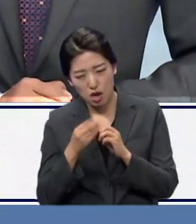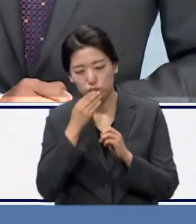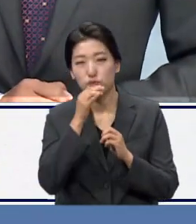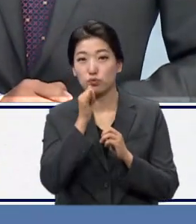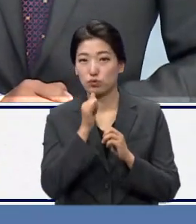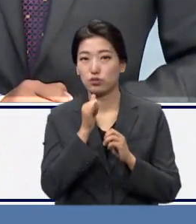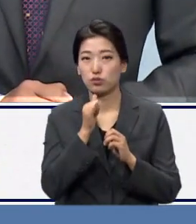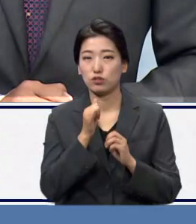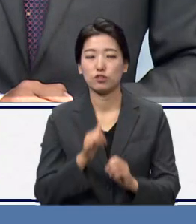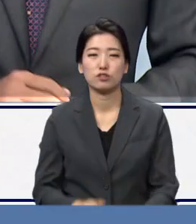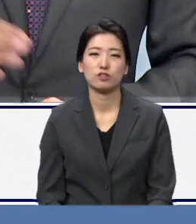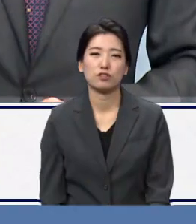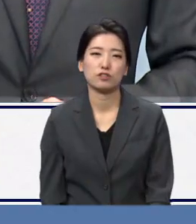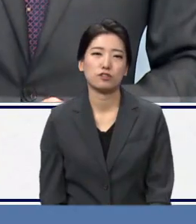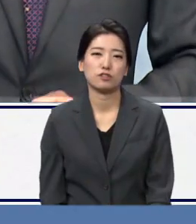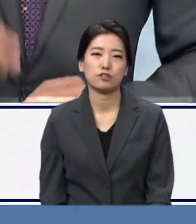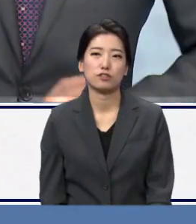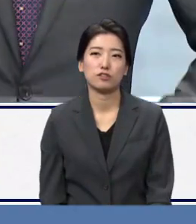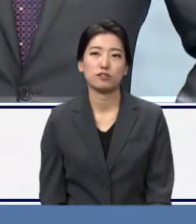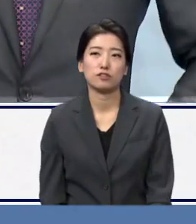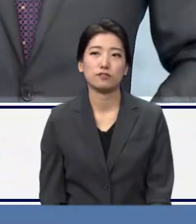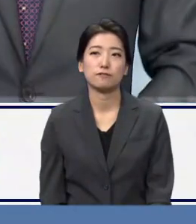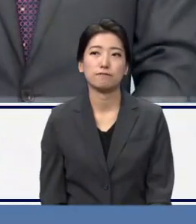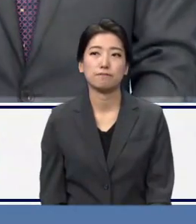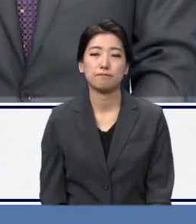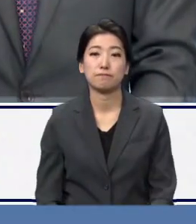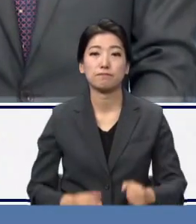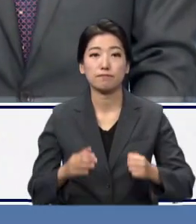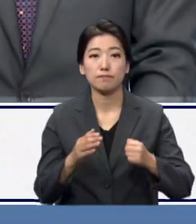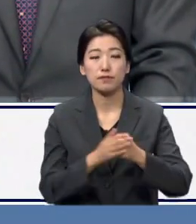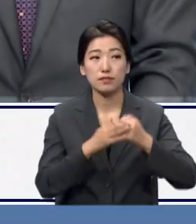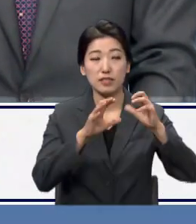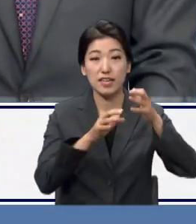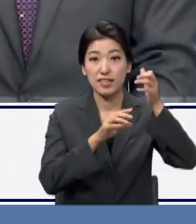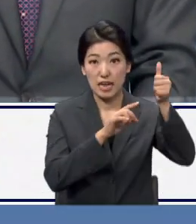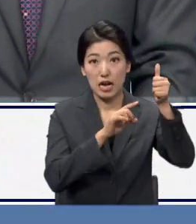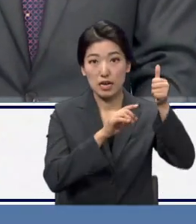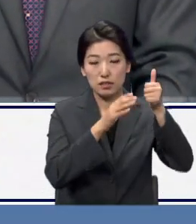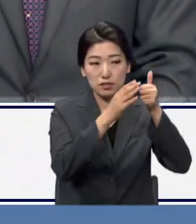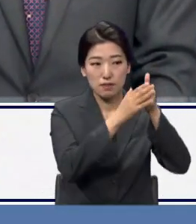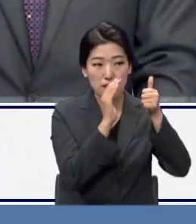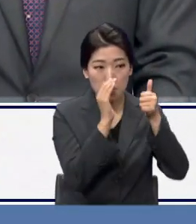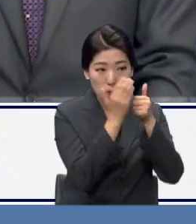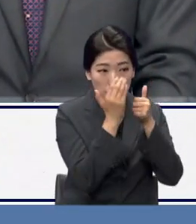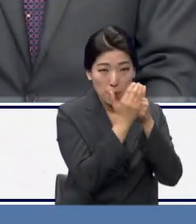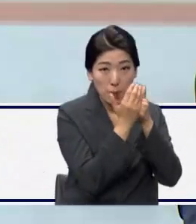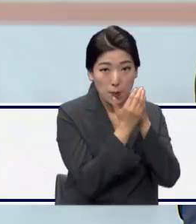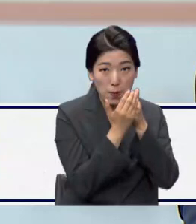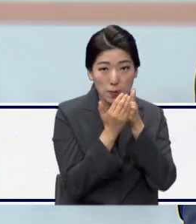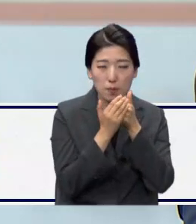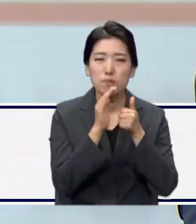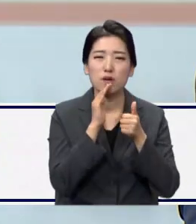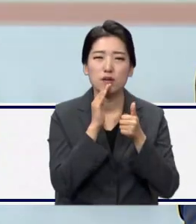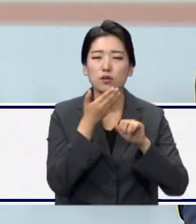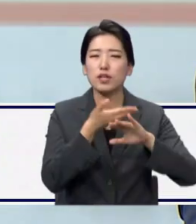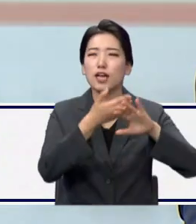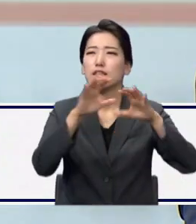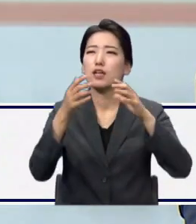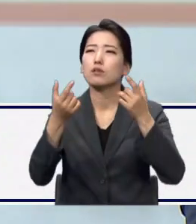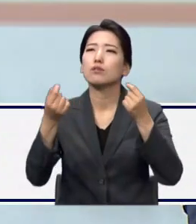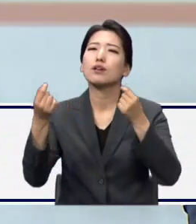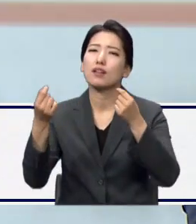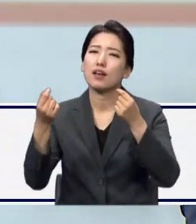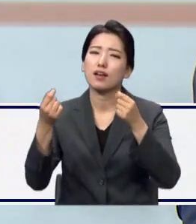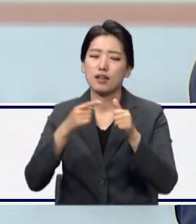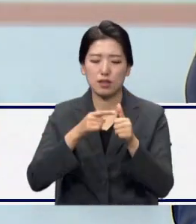있고 이런 거 있기 때문에 저 기본적으로 지도자에 대해서 좀 과하긴 하지만 모든 나라가 생체정보의 보완을 유지하려고